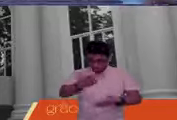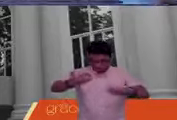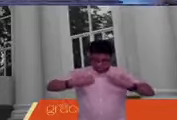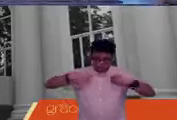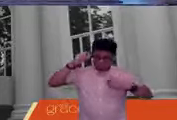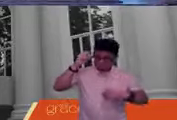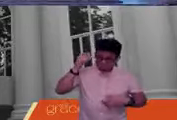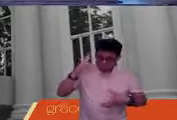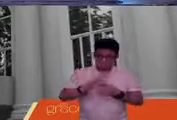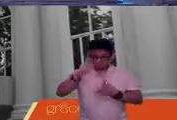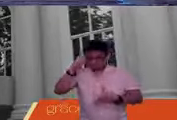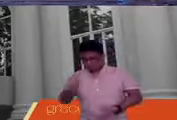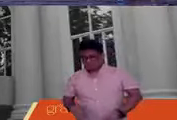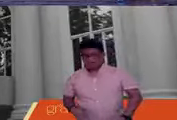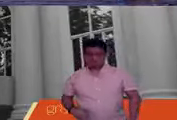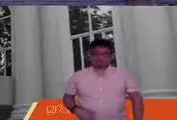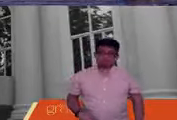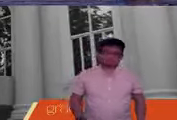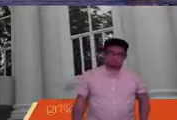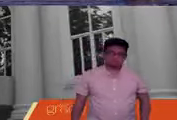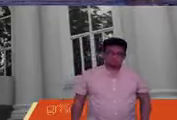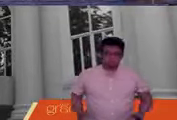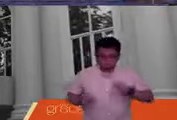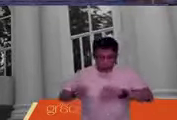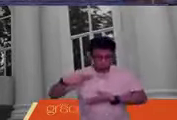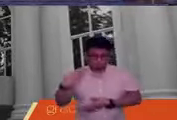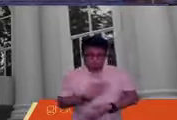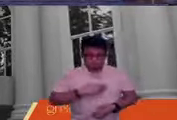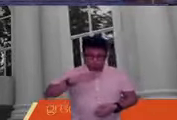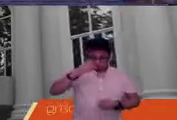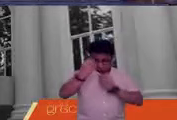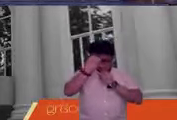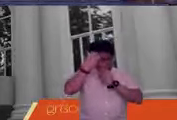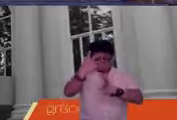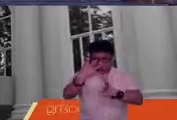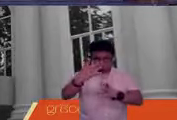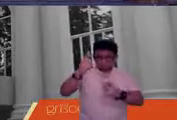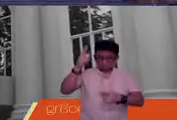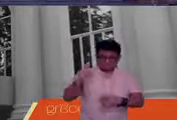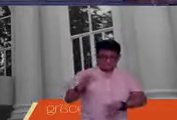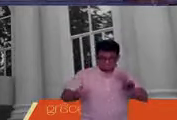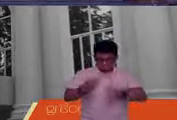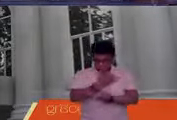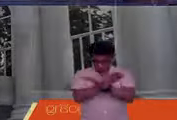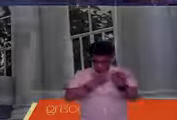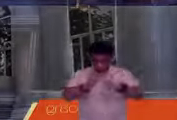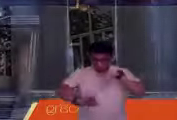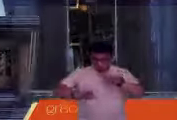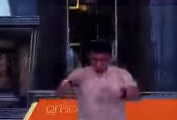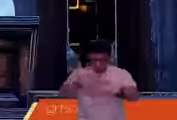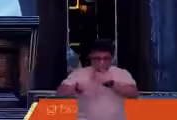sa Dios, unya kita obedient as Ginoo, unya miingon ang Ginoo siya, if you will walk in my